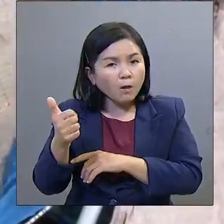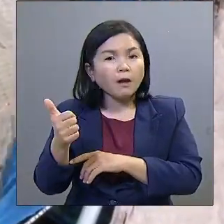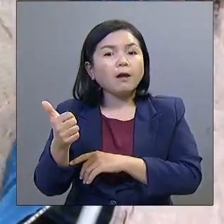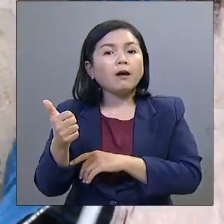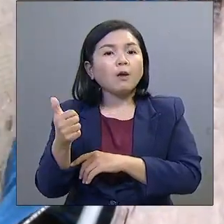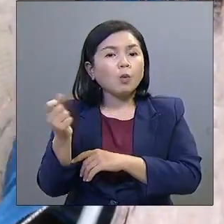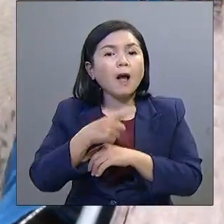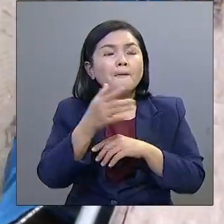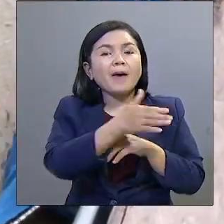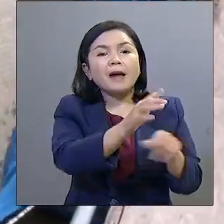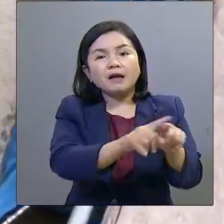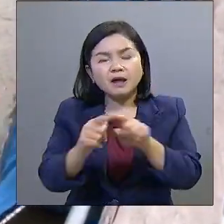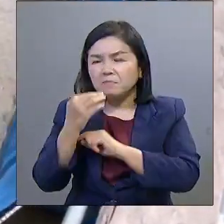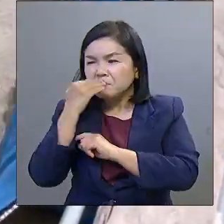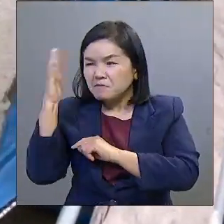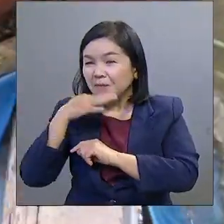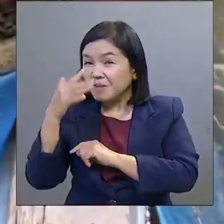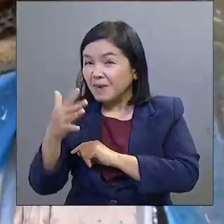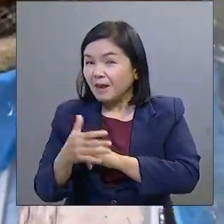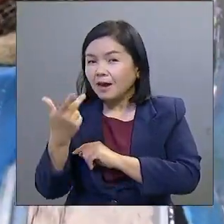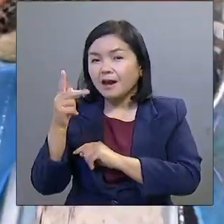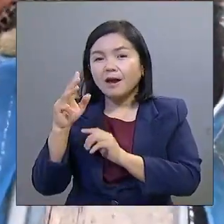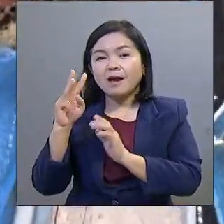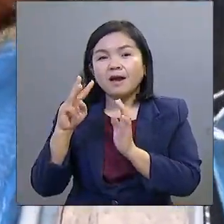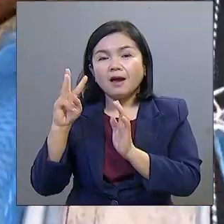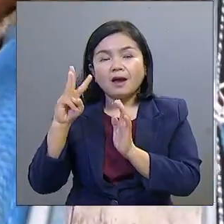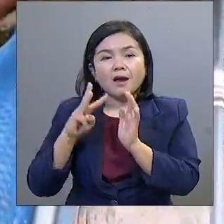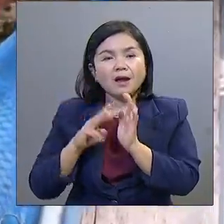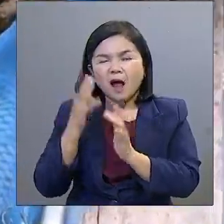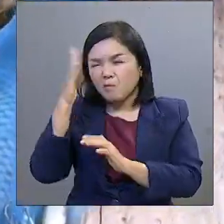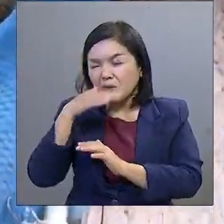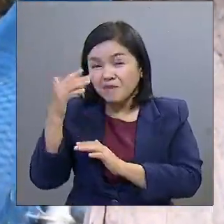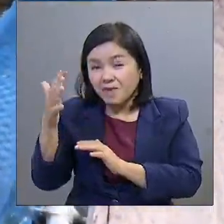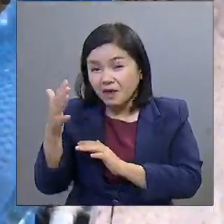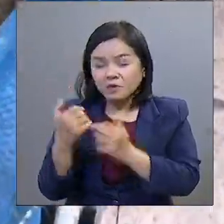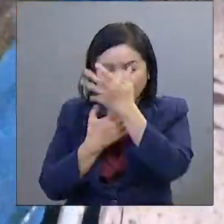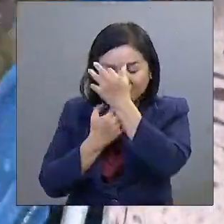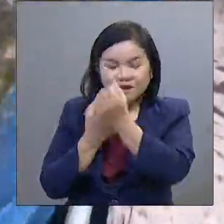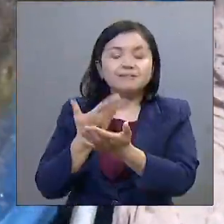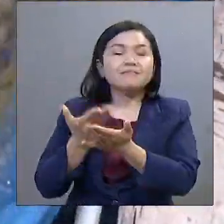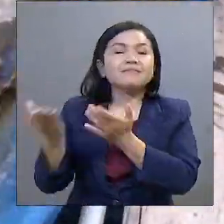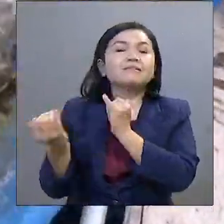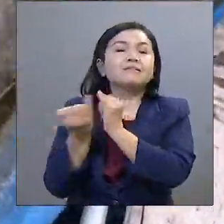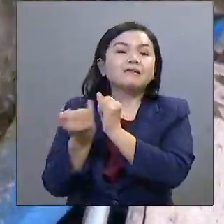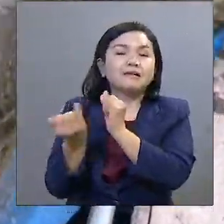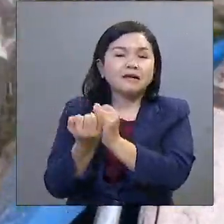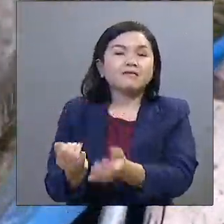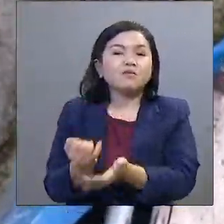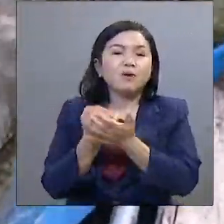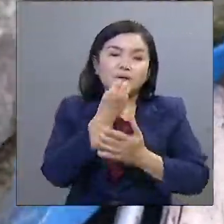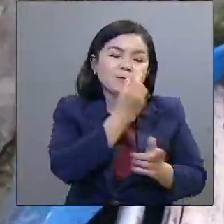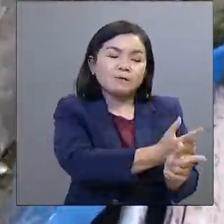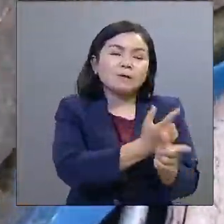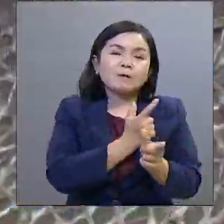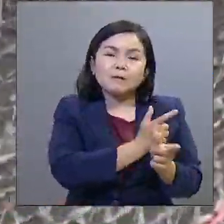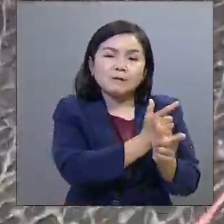ไปครับแต่มันไม่มีกลิ่นคาวเหมือนปลาที่ได้จากธรรมชาติในแม่น้ำจึงเป็นลูกค้าประจำมาซื้อไปช่วยในงานเลี้ยงและ